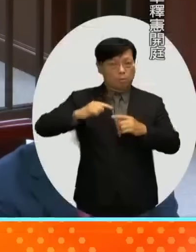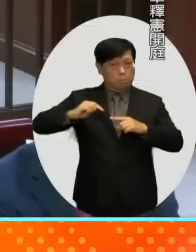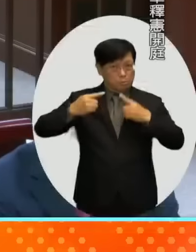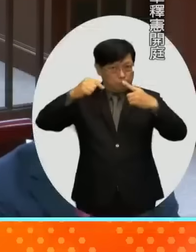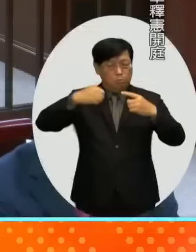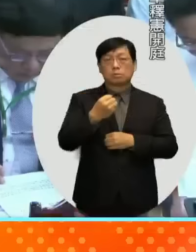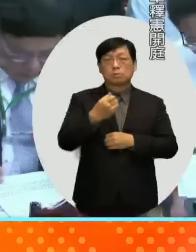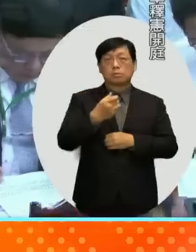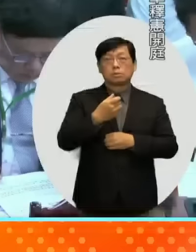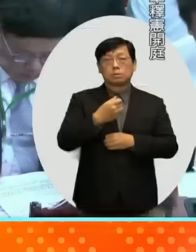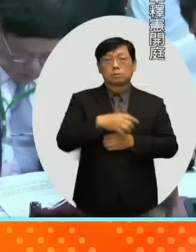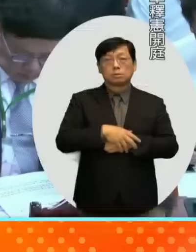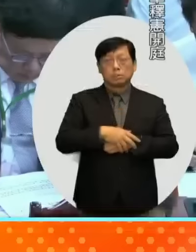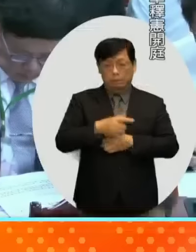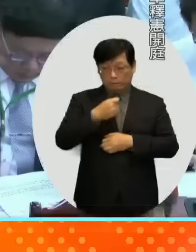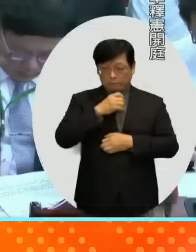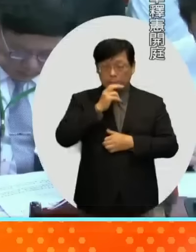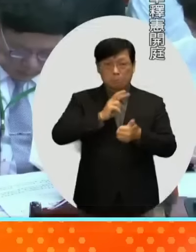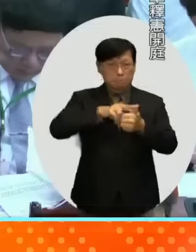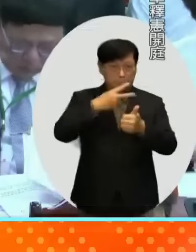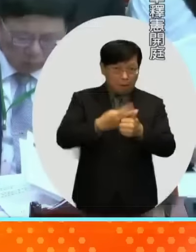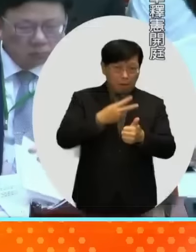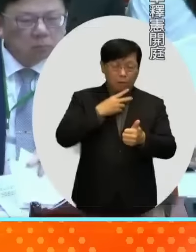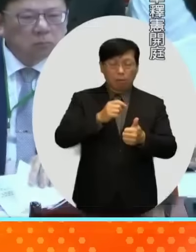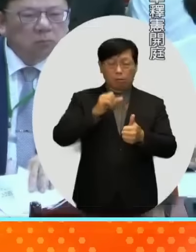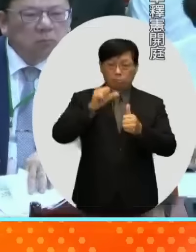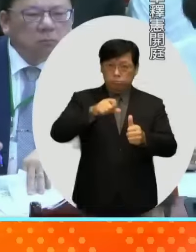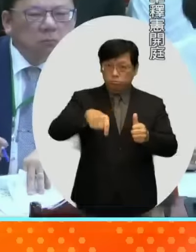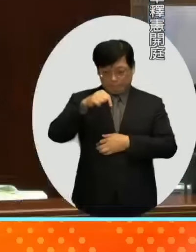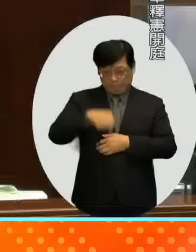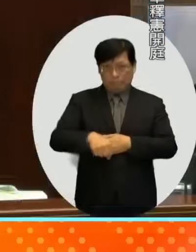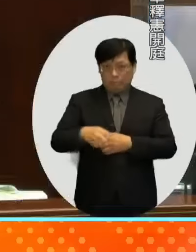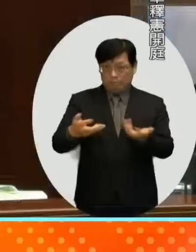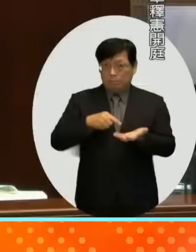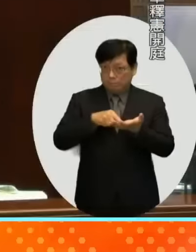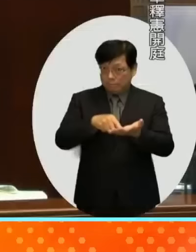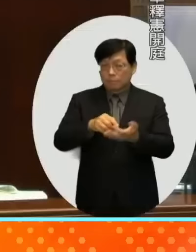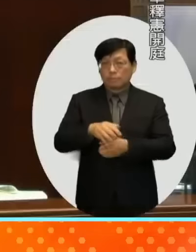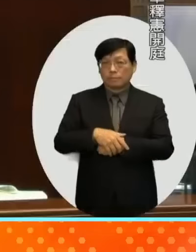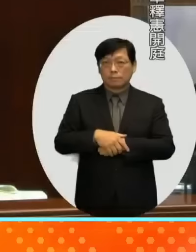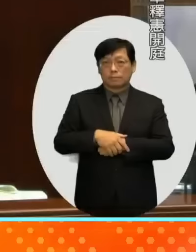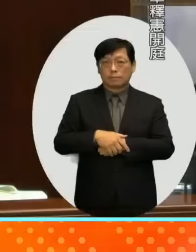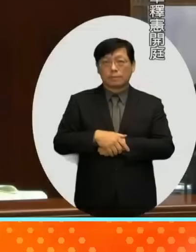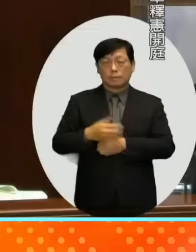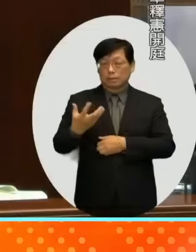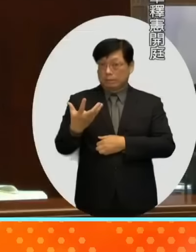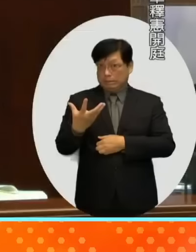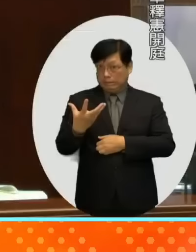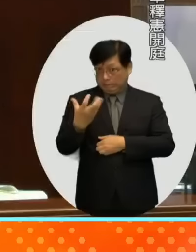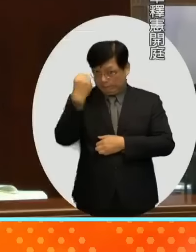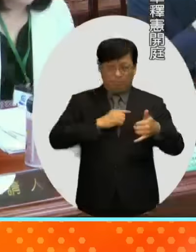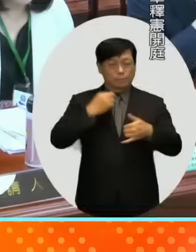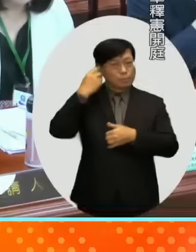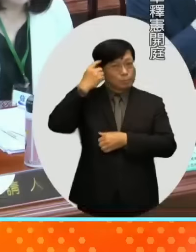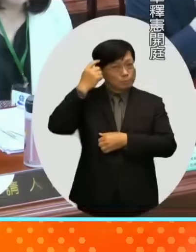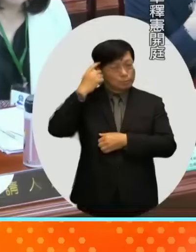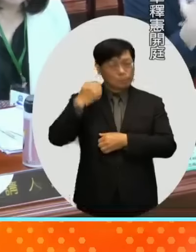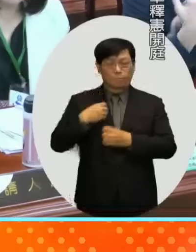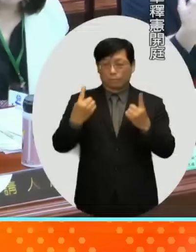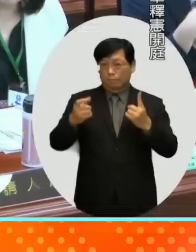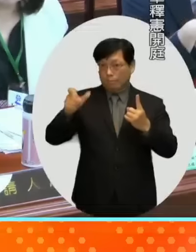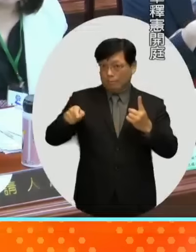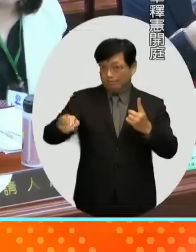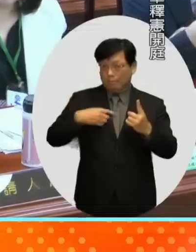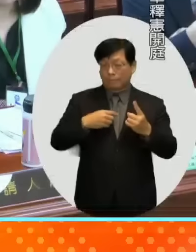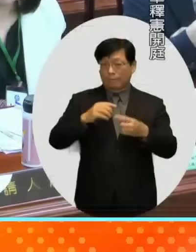五成的人不信任大法官很多吗？不，蓝白加起来的支持度是60%哦。你至少应该有60%的人不相信大法